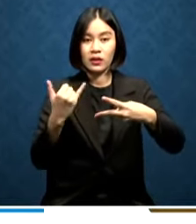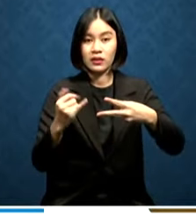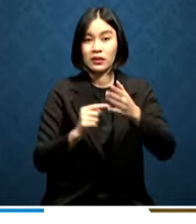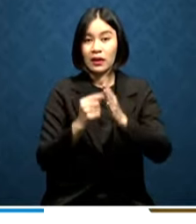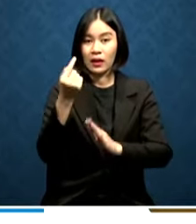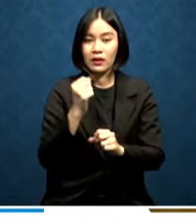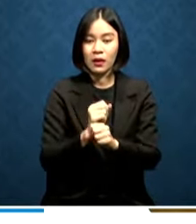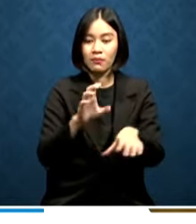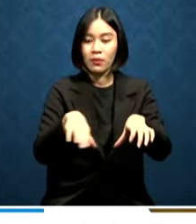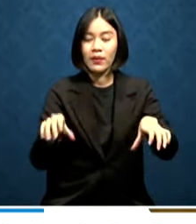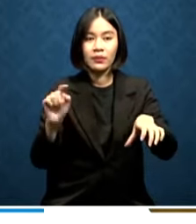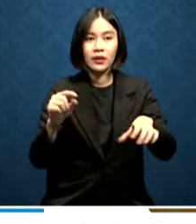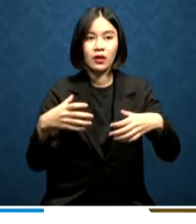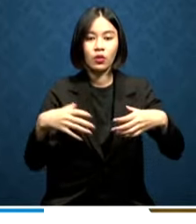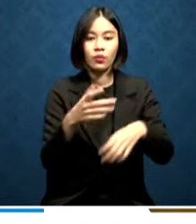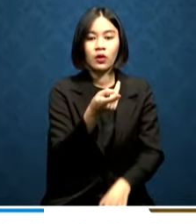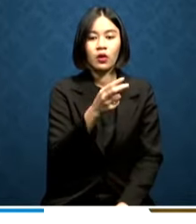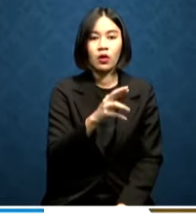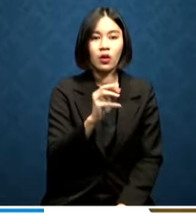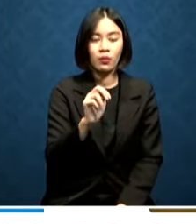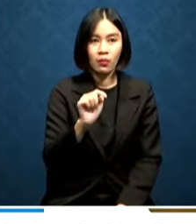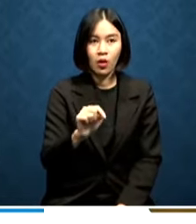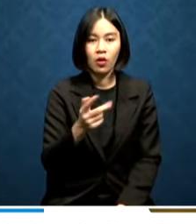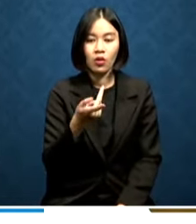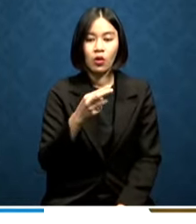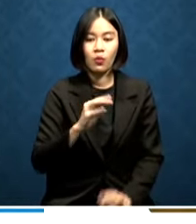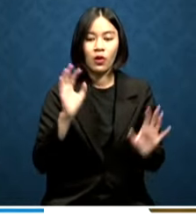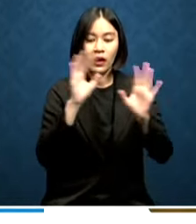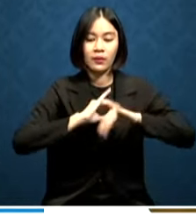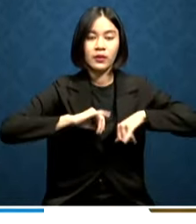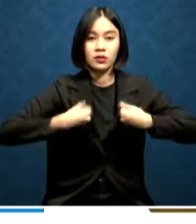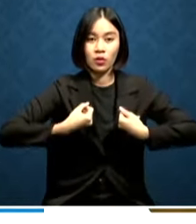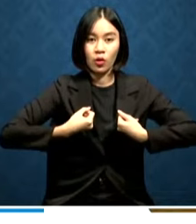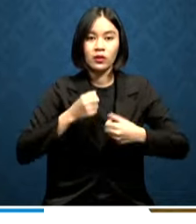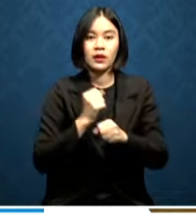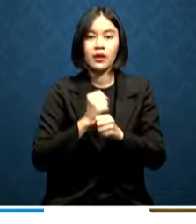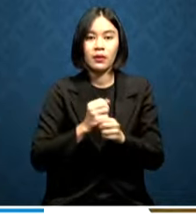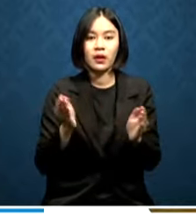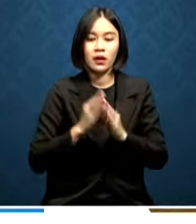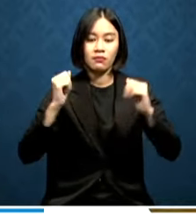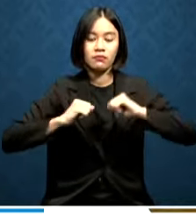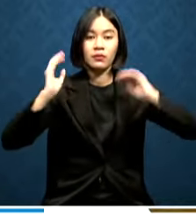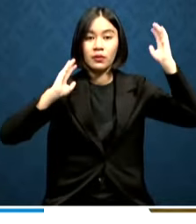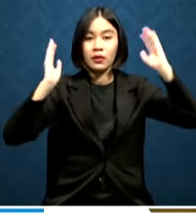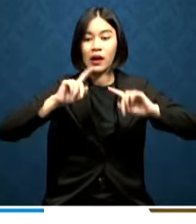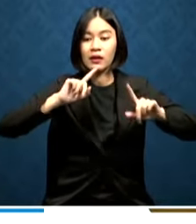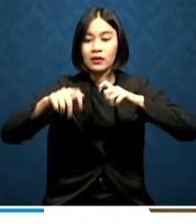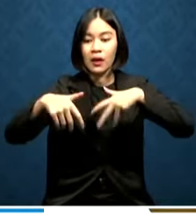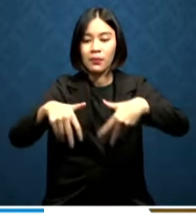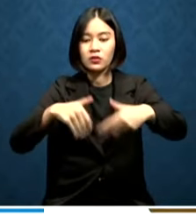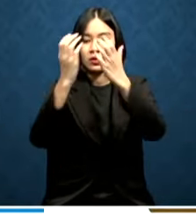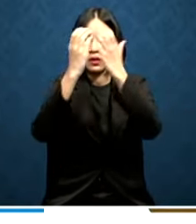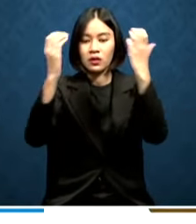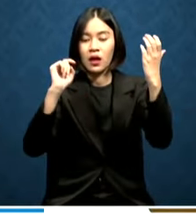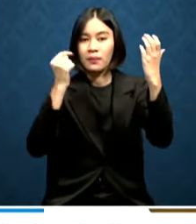หน่วยงานที่จะทำก็คือคณะรัฐมนตรีเพราะว่าคณะรัฐมนตรีเป็นเจ้าของในการทำประชามติเพื่อถามประชาชนว่าจะทำรัฐธรรมนูญฉบับ